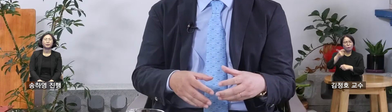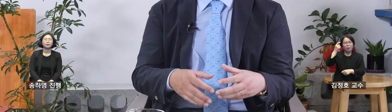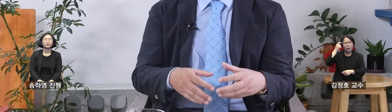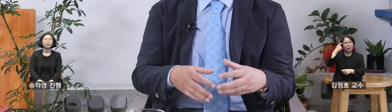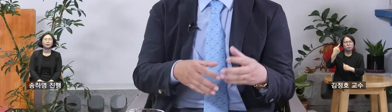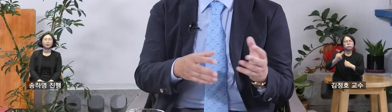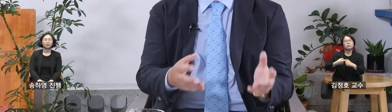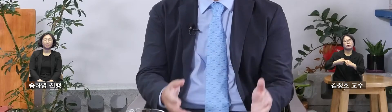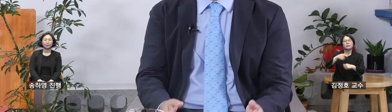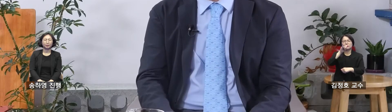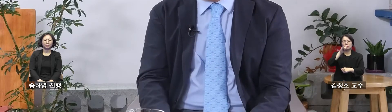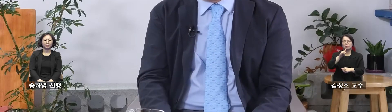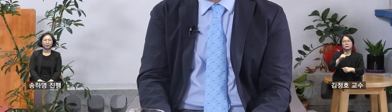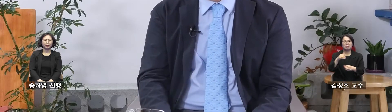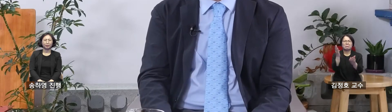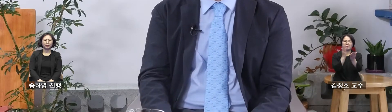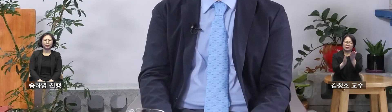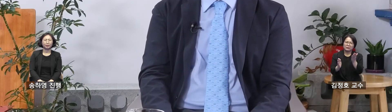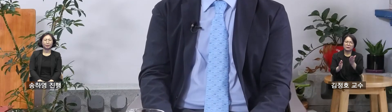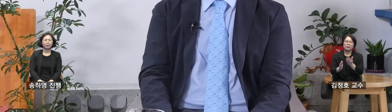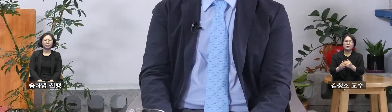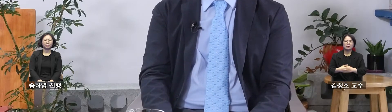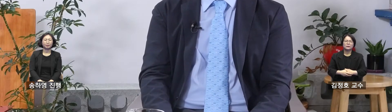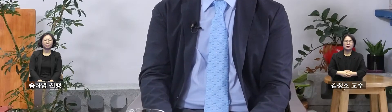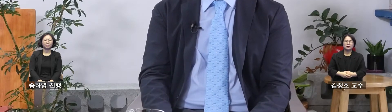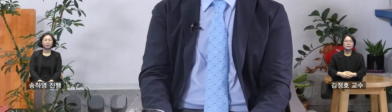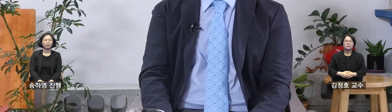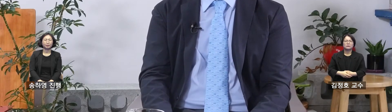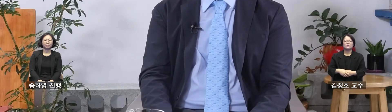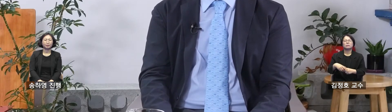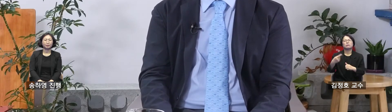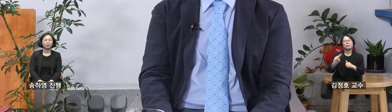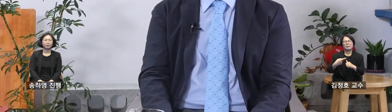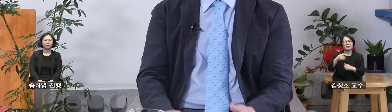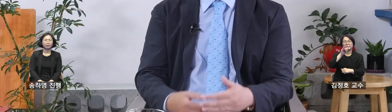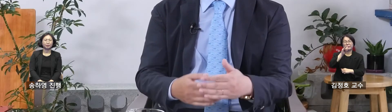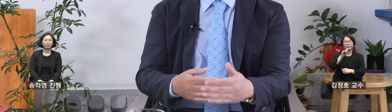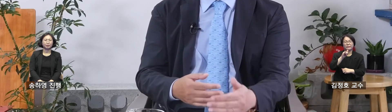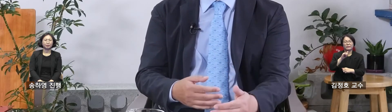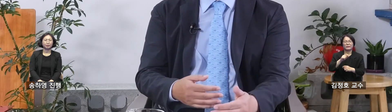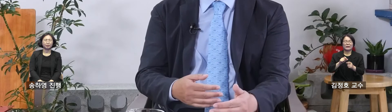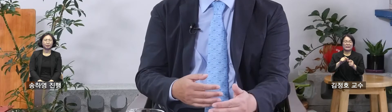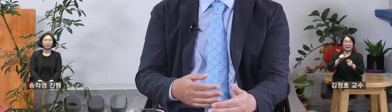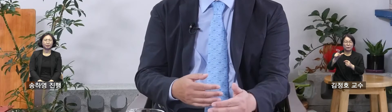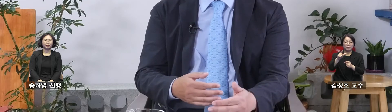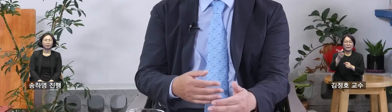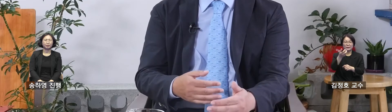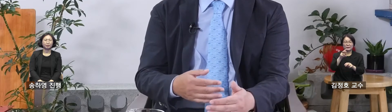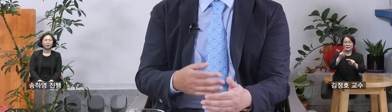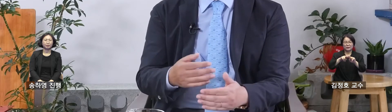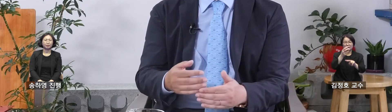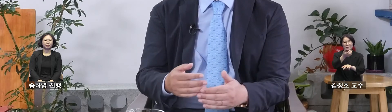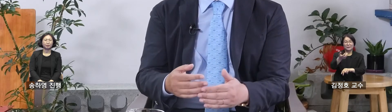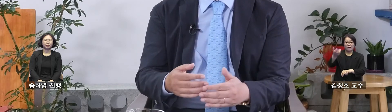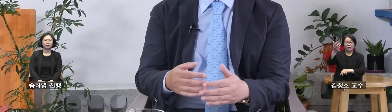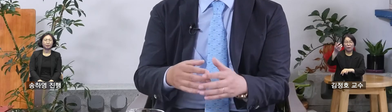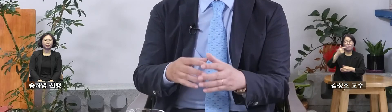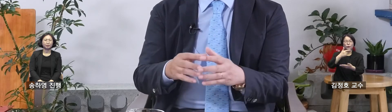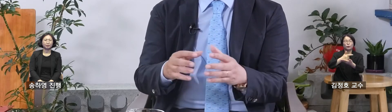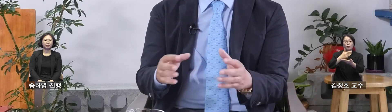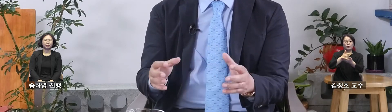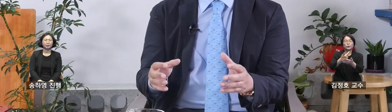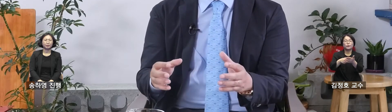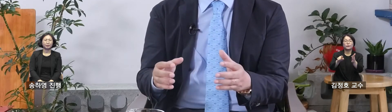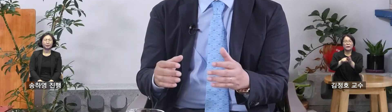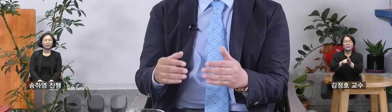저게 전혀 이론에 맞지 않는데, 그런데 대부분이 우리가 승진을 하거나 이렇게 하기 위해서 논문을 쓰려면